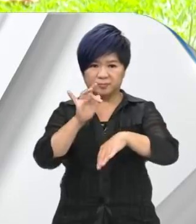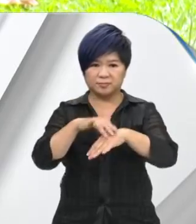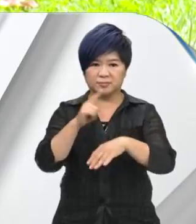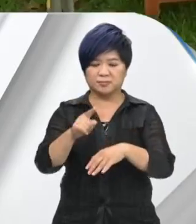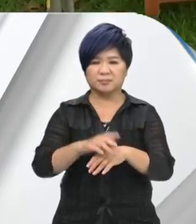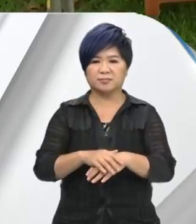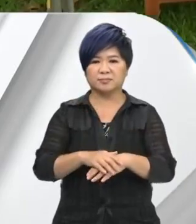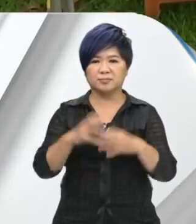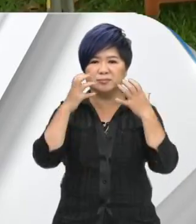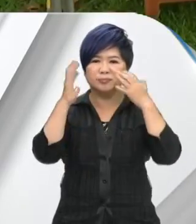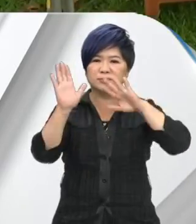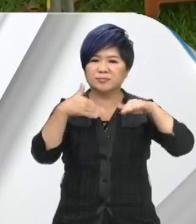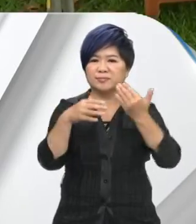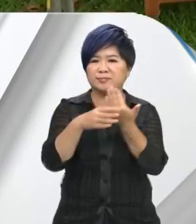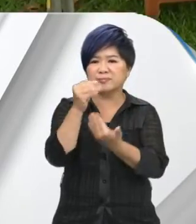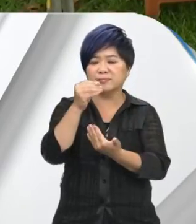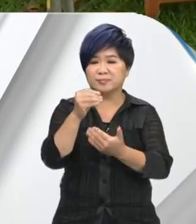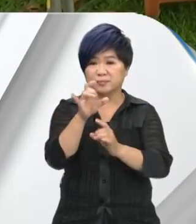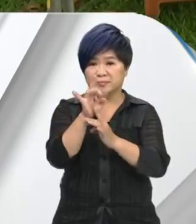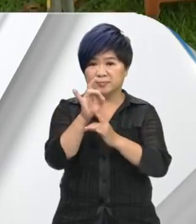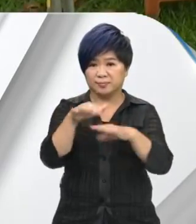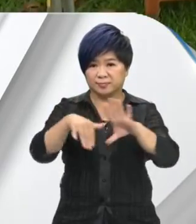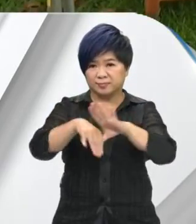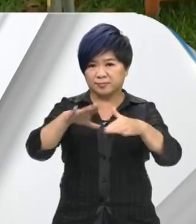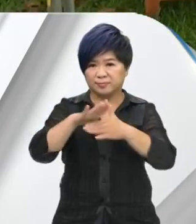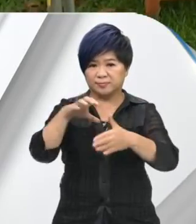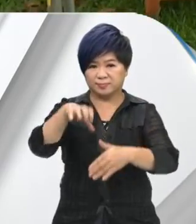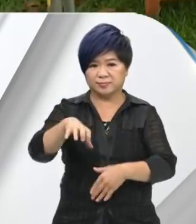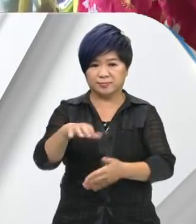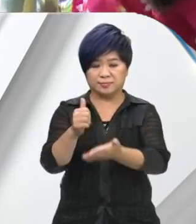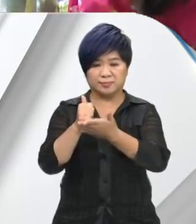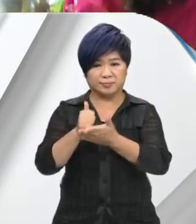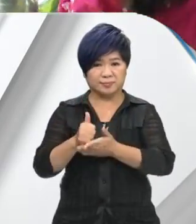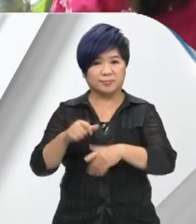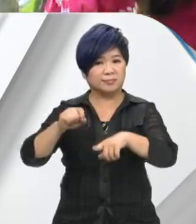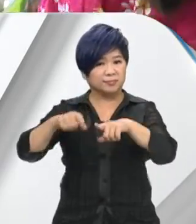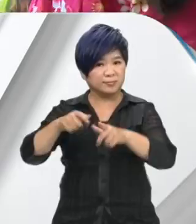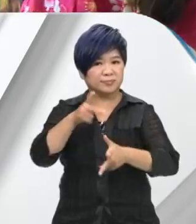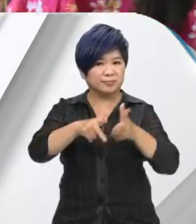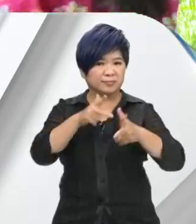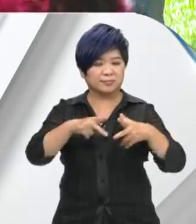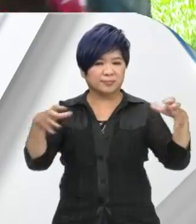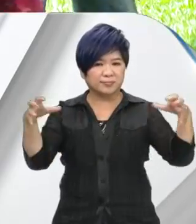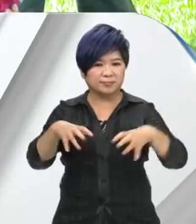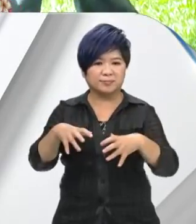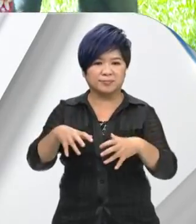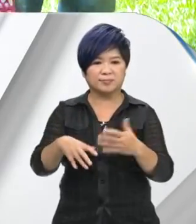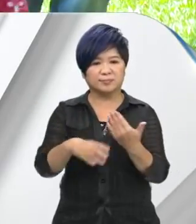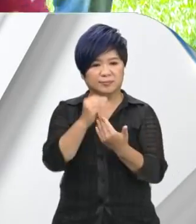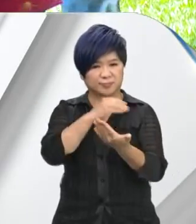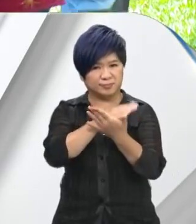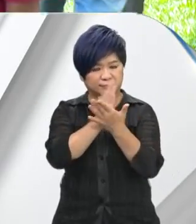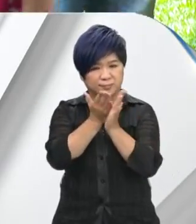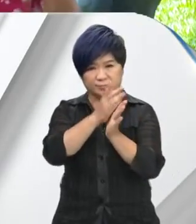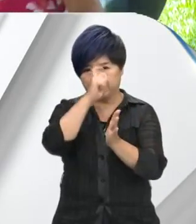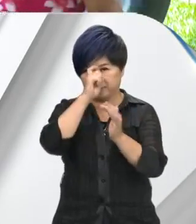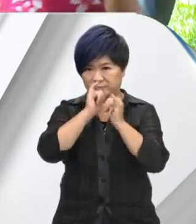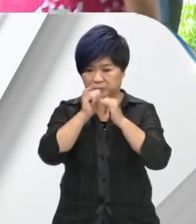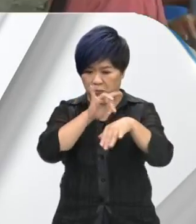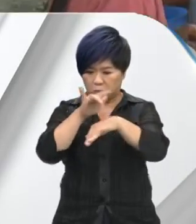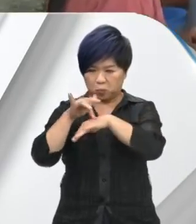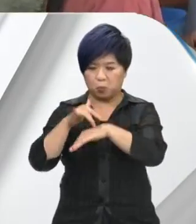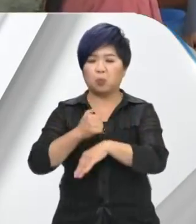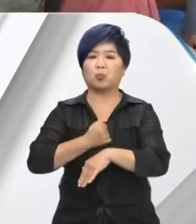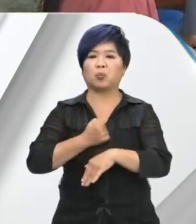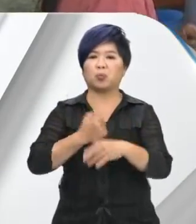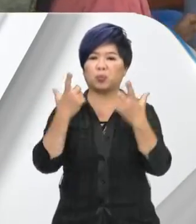茶。台北新竹县文化局特别请到业内的茶商业者向下参加，透过茶名的种类，希望用心认识茶体